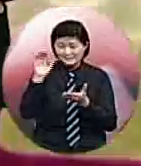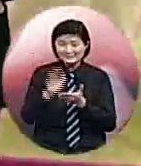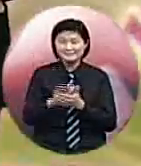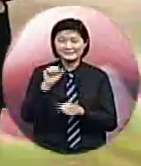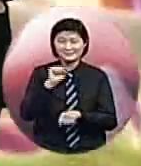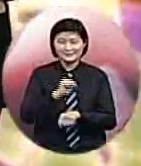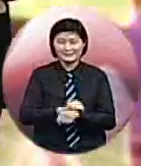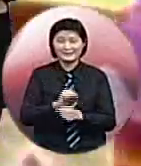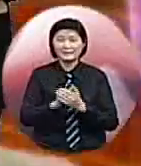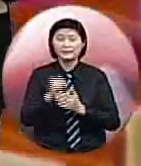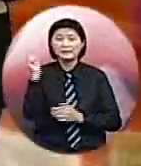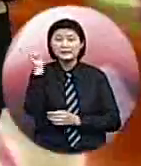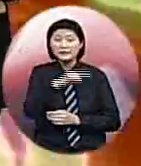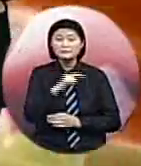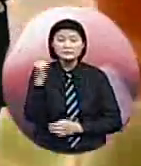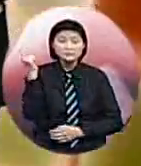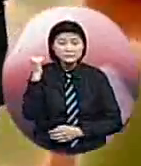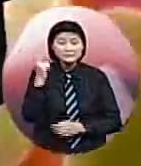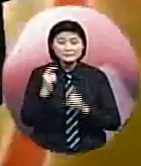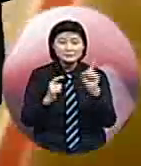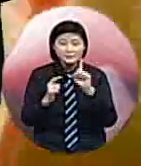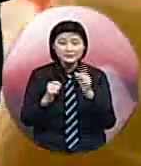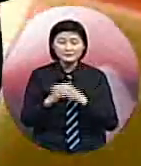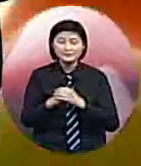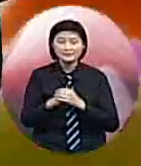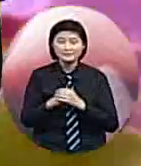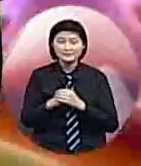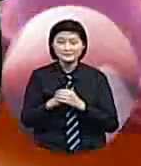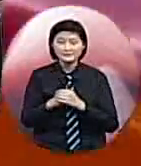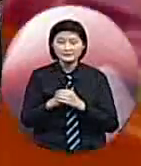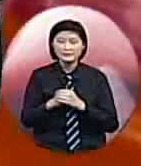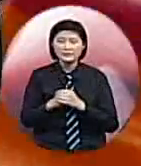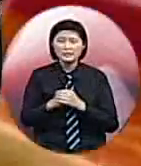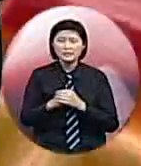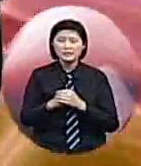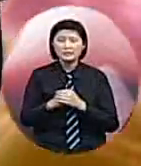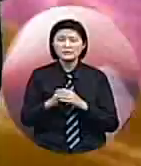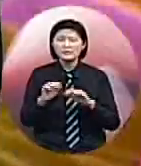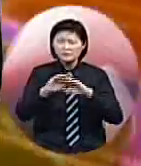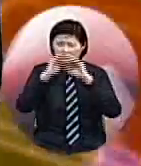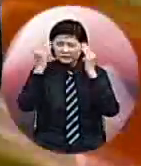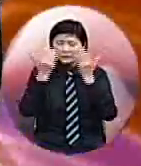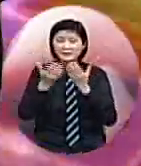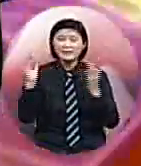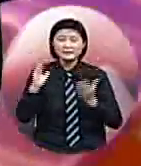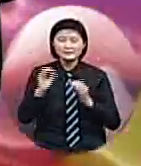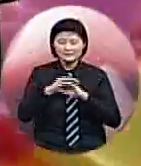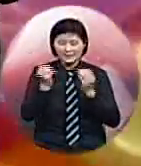잘했네. 나쁜 소식. 나쁜 소식. 청교생한테 다 준 상이래.